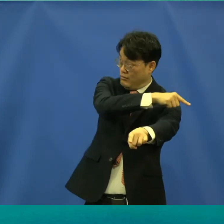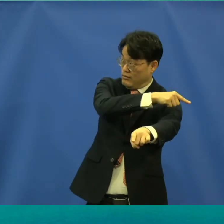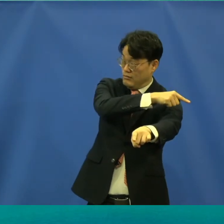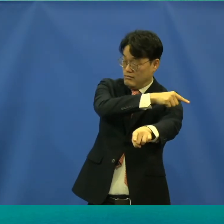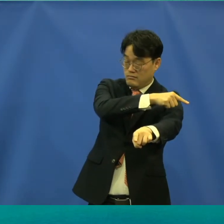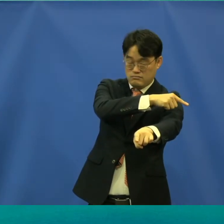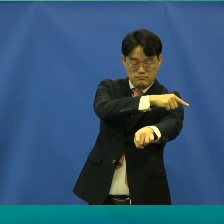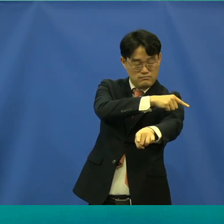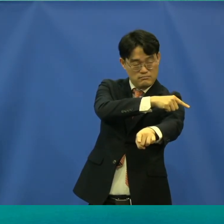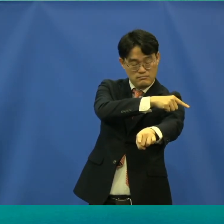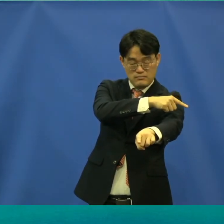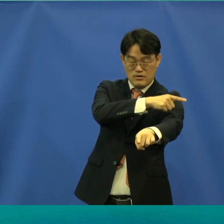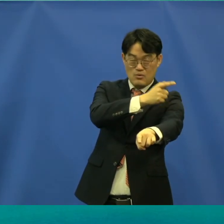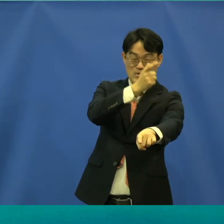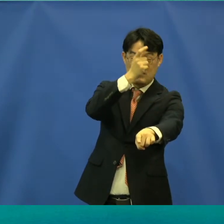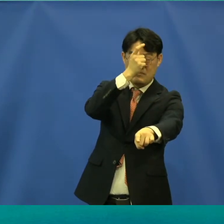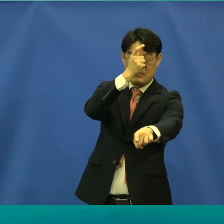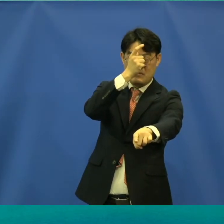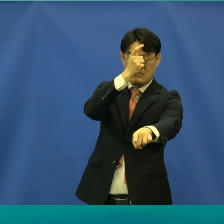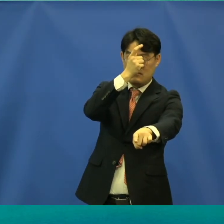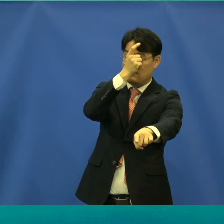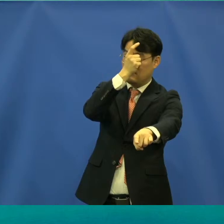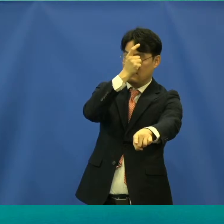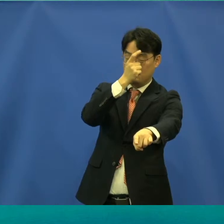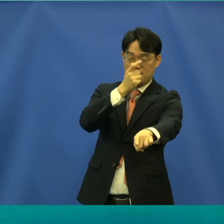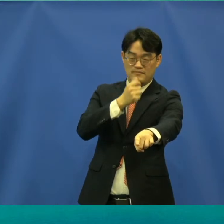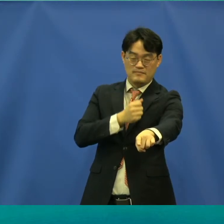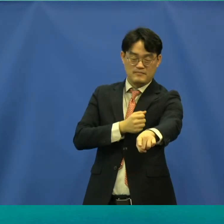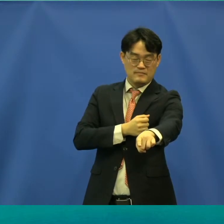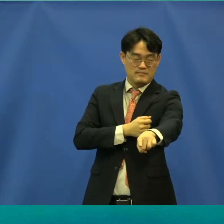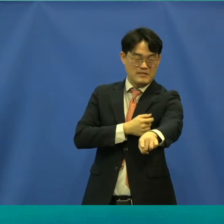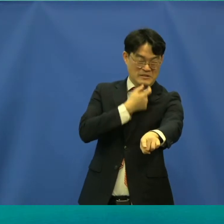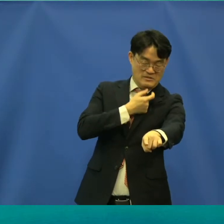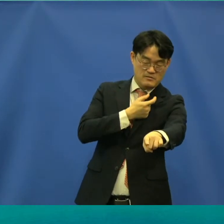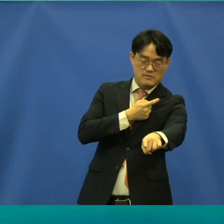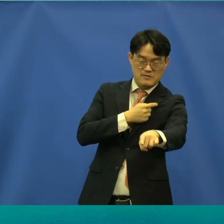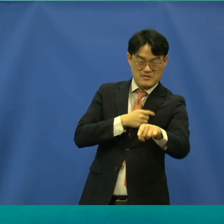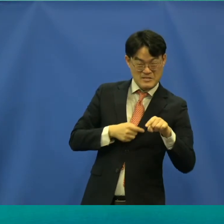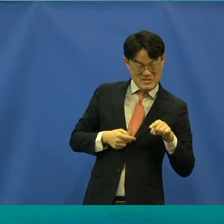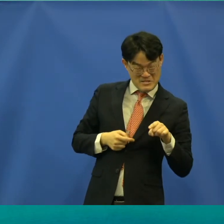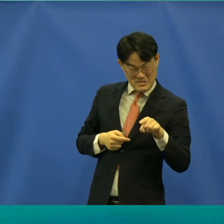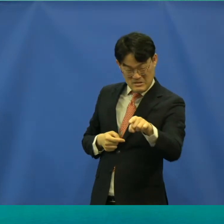그 고집, 그걸 처리해야 되는 거예요.